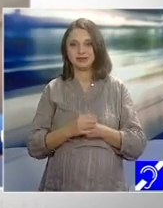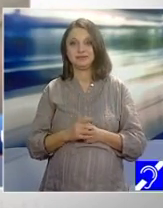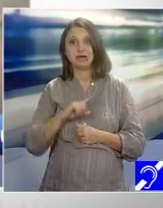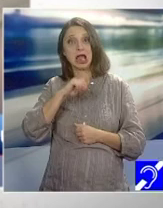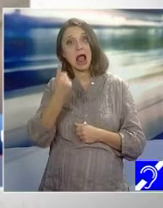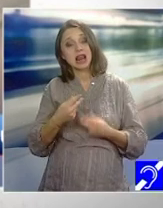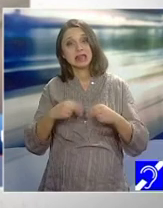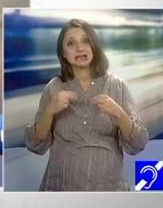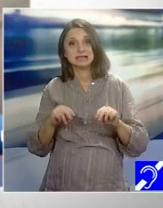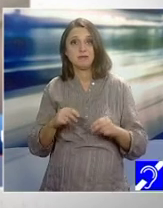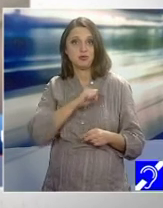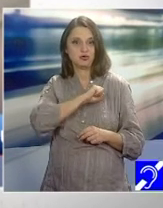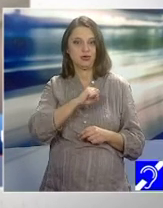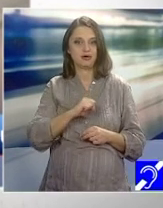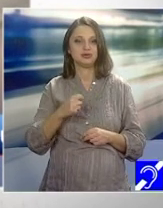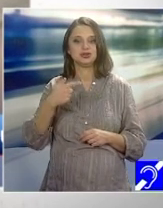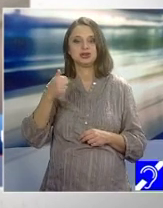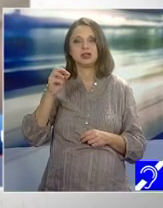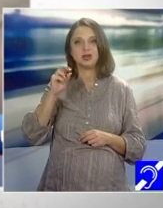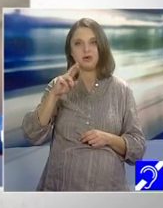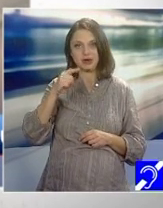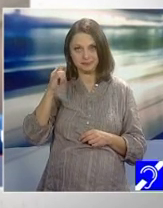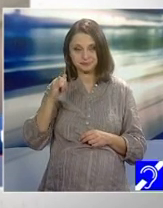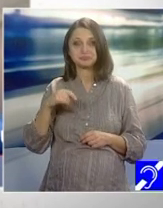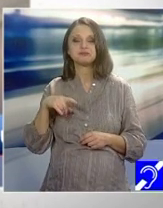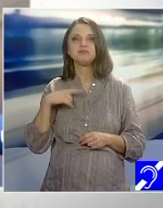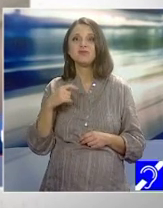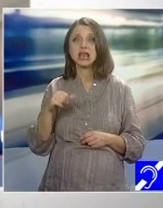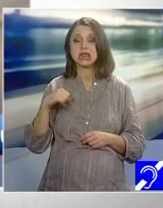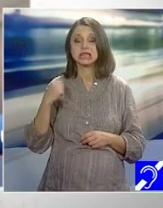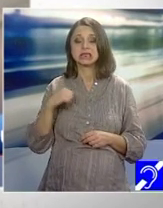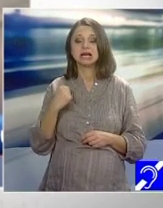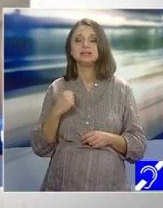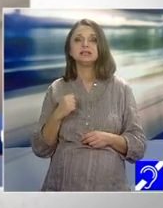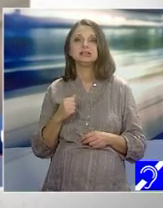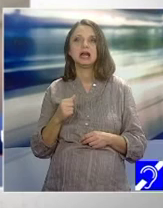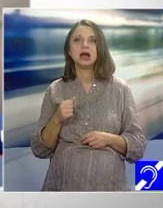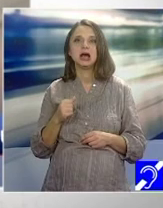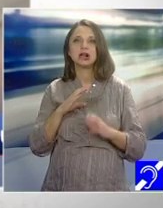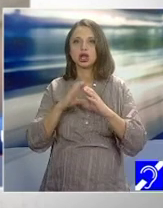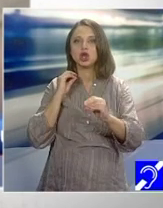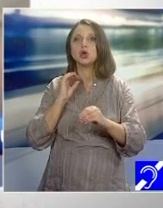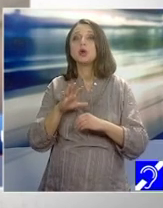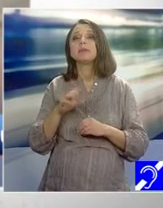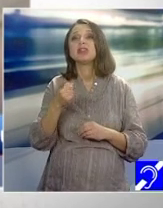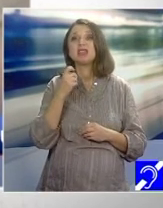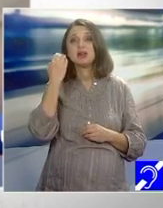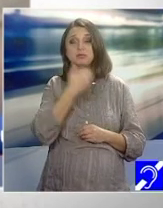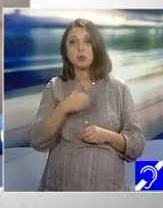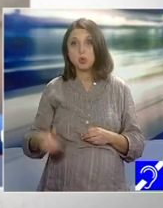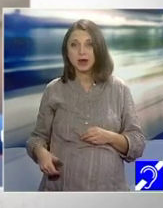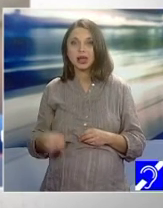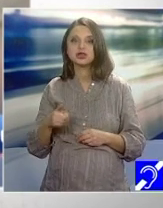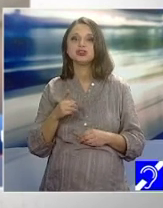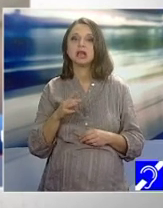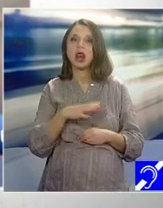curaj este Teodor Gheorghe, un tânăr rugbist din București. Adolescentul nu are palma dreaptă, dar își dorește